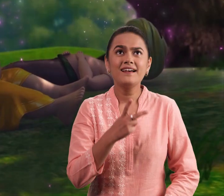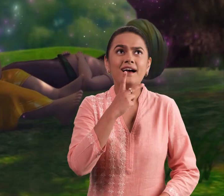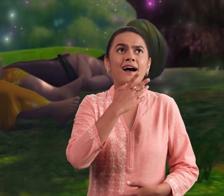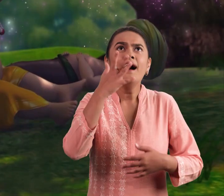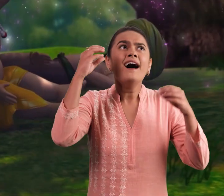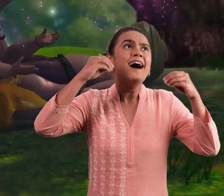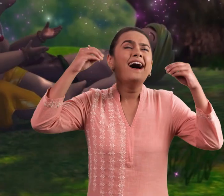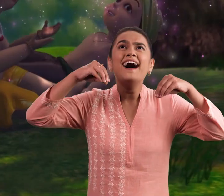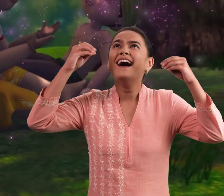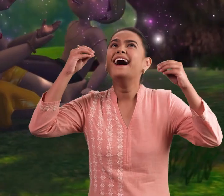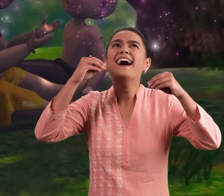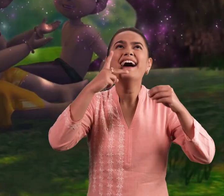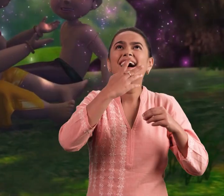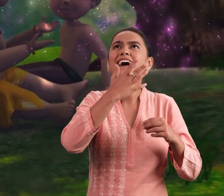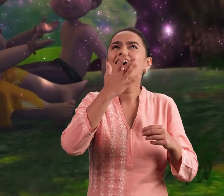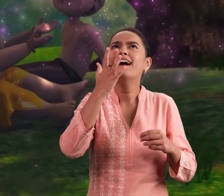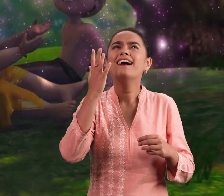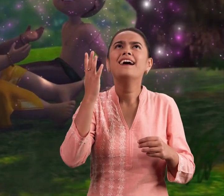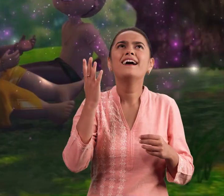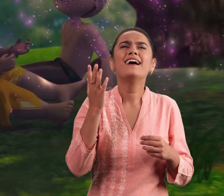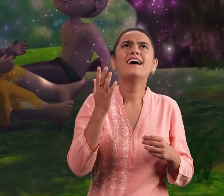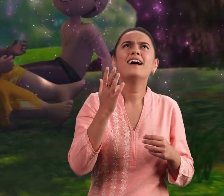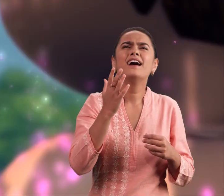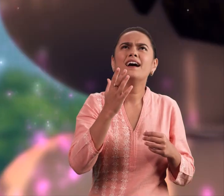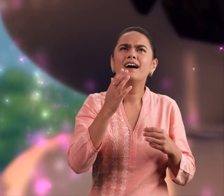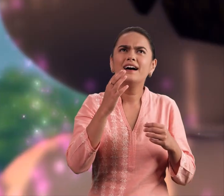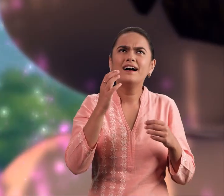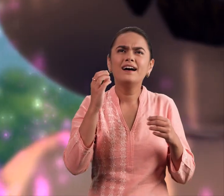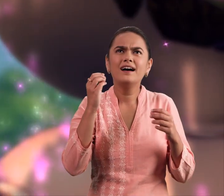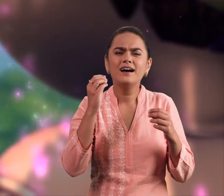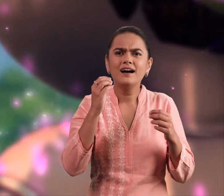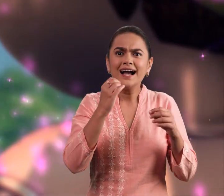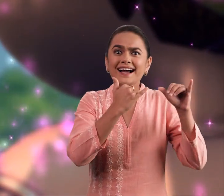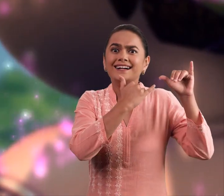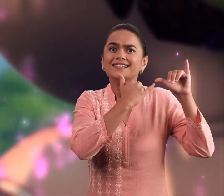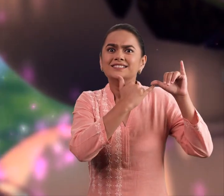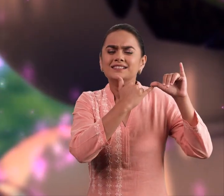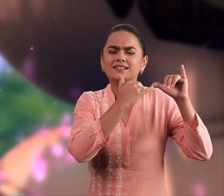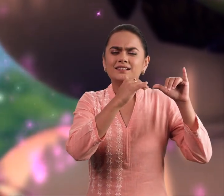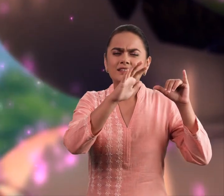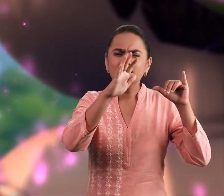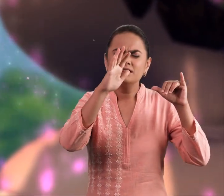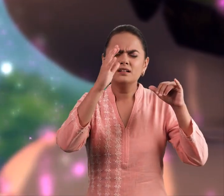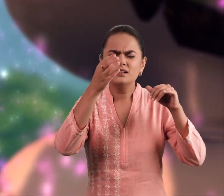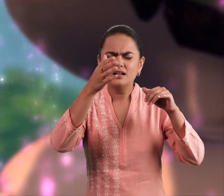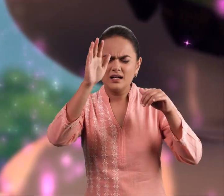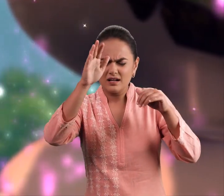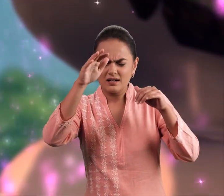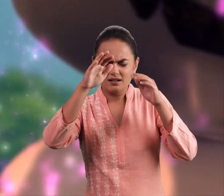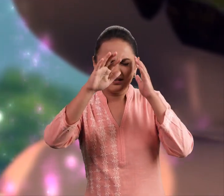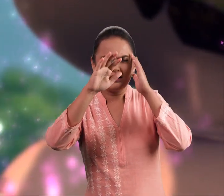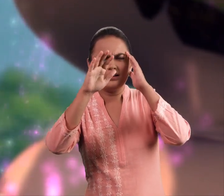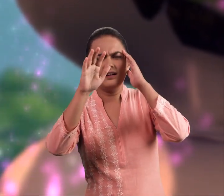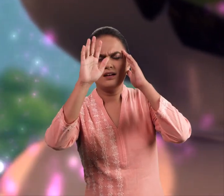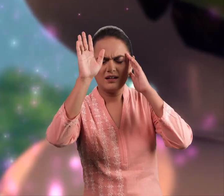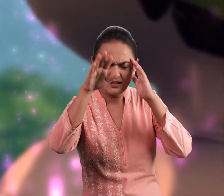ये देखो, वर्षा हो रही है। कणों की? कृष्णा अभी तक